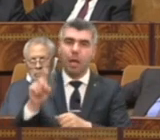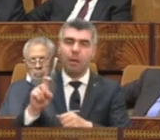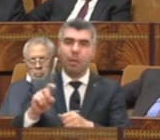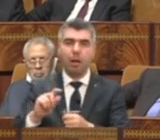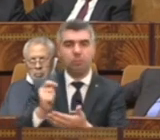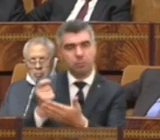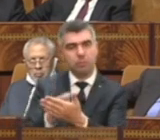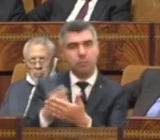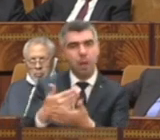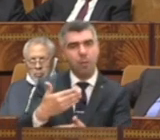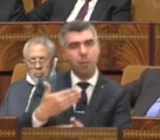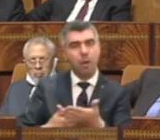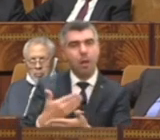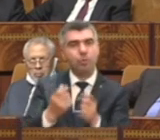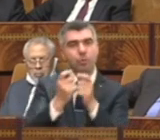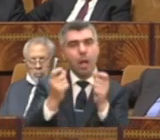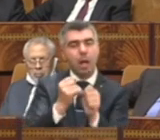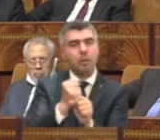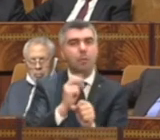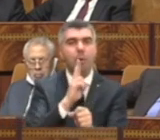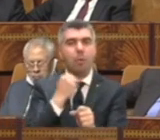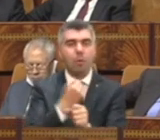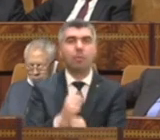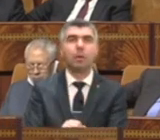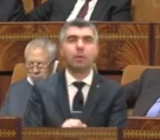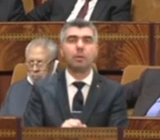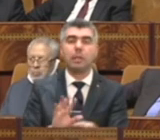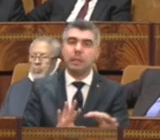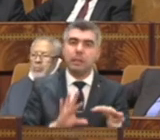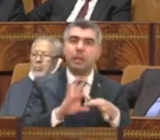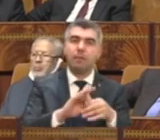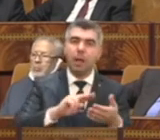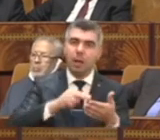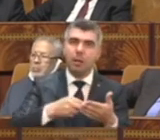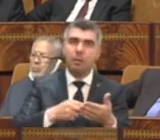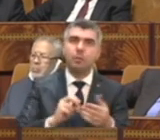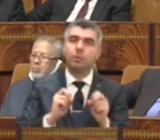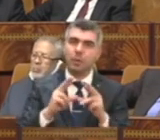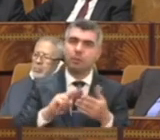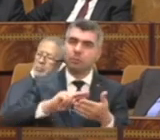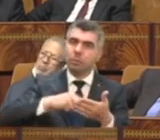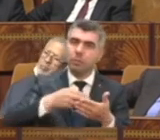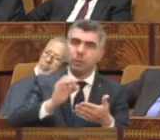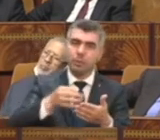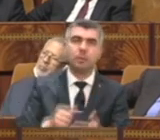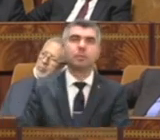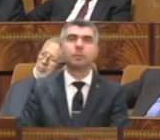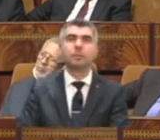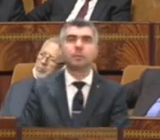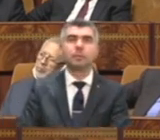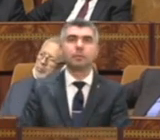داخل اداره العمران في الوقت اللي كانت الاتفاقيه جاهزه وتم التوقيع عليها. اذا فيما